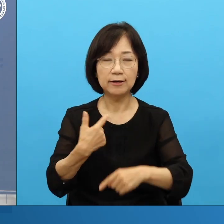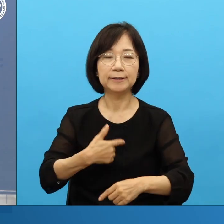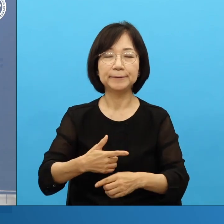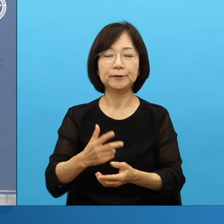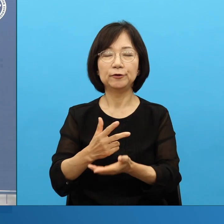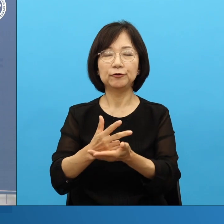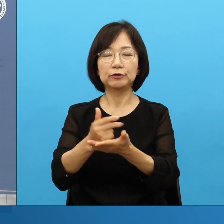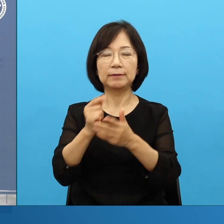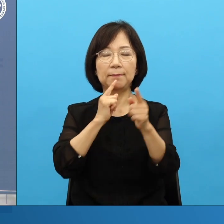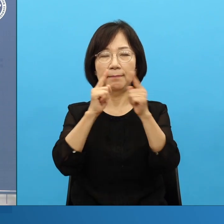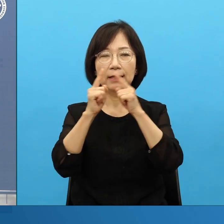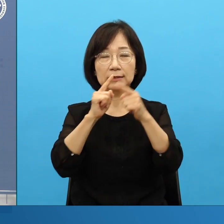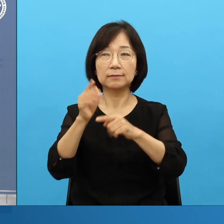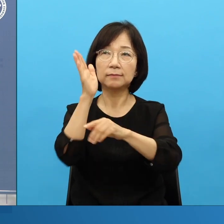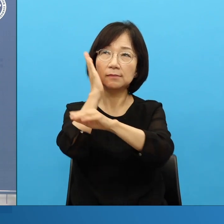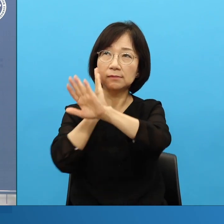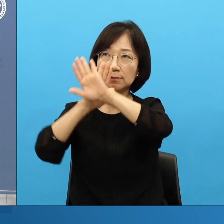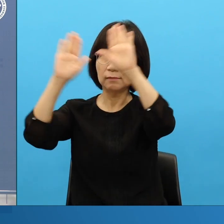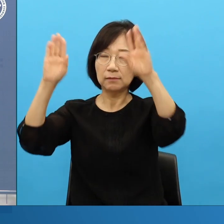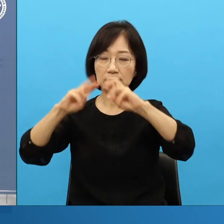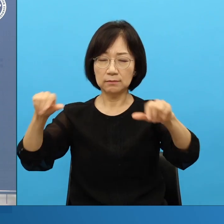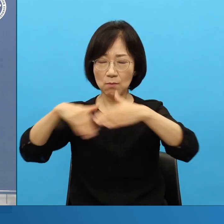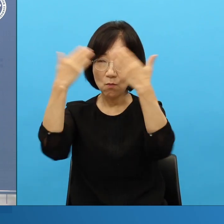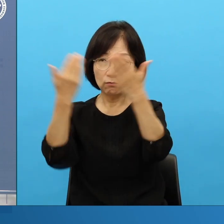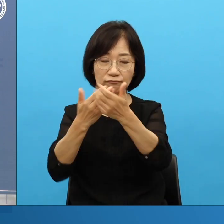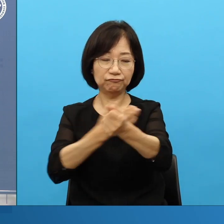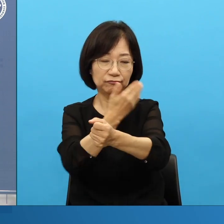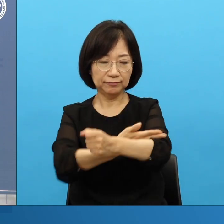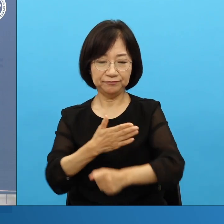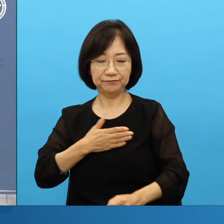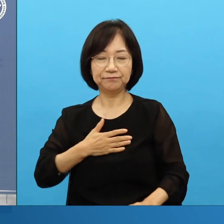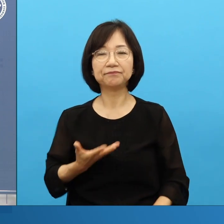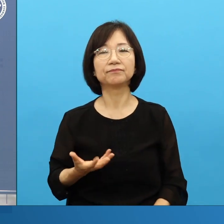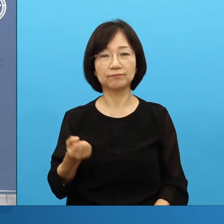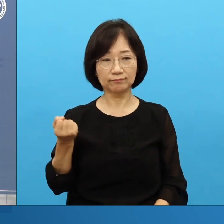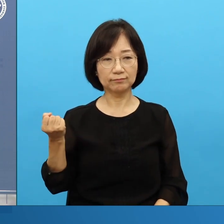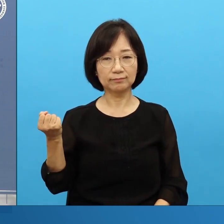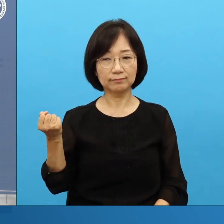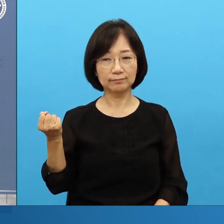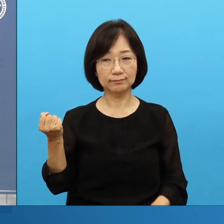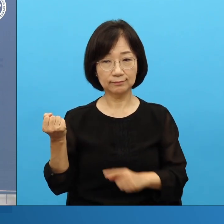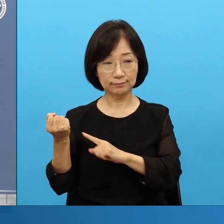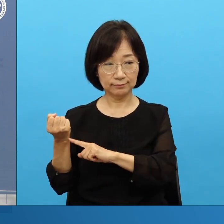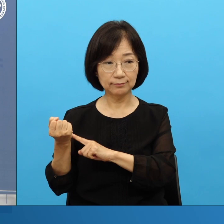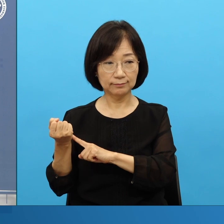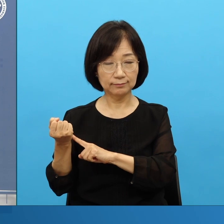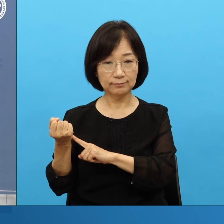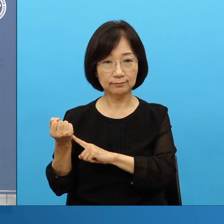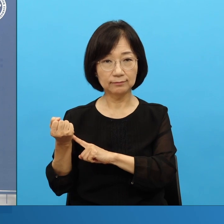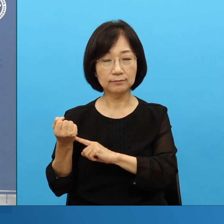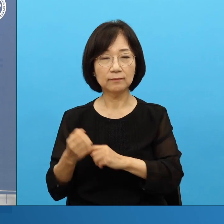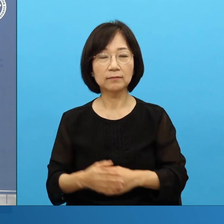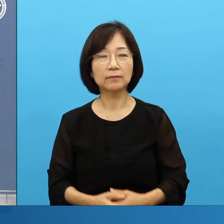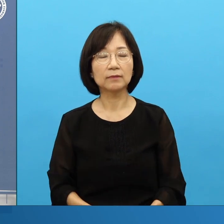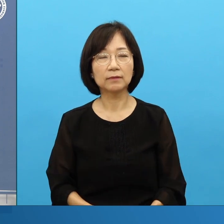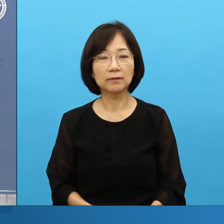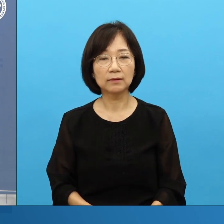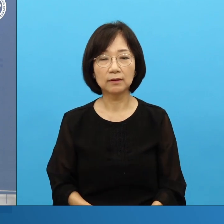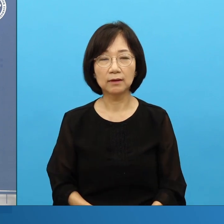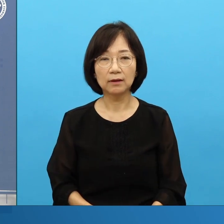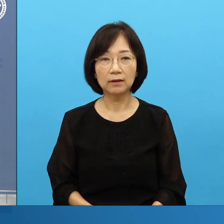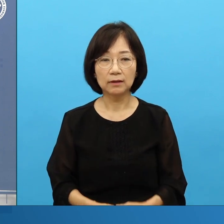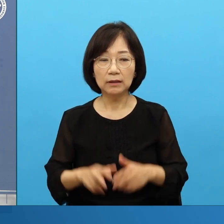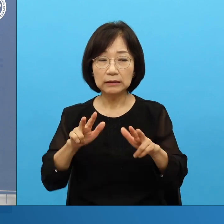said that the Lord, as he resurrected on the cross of Mount Calvary, he says, "I have finished and completed everything." 이제는 영적인 거 전혀 모르고 죽어가는